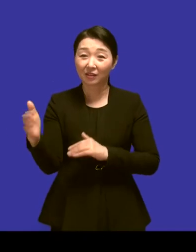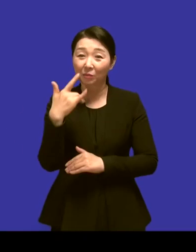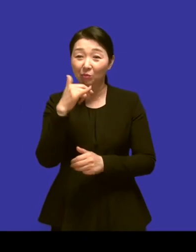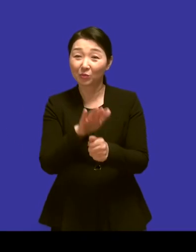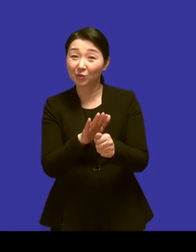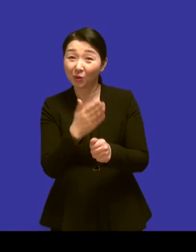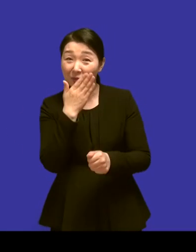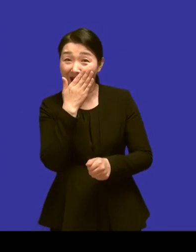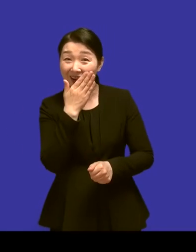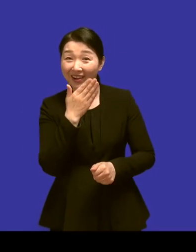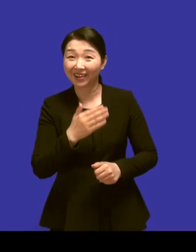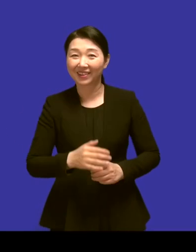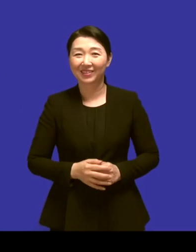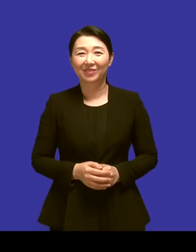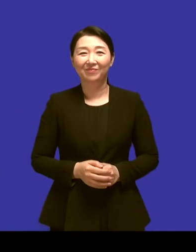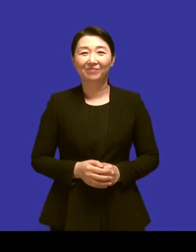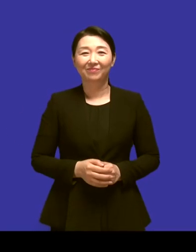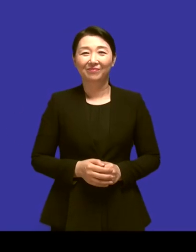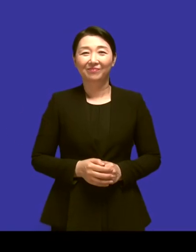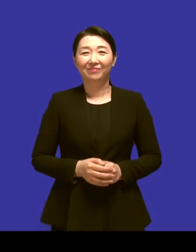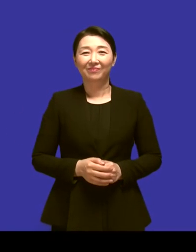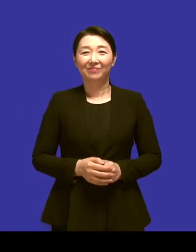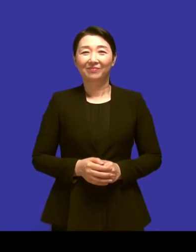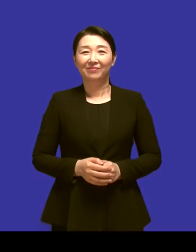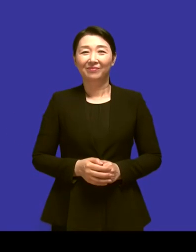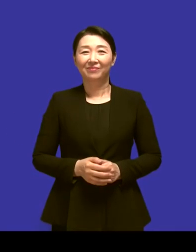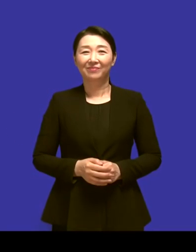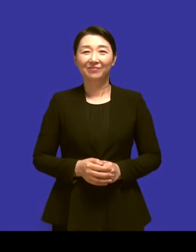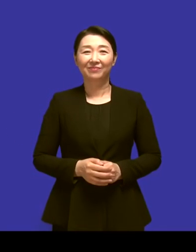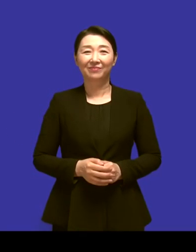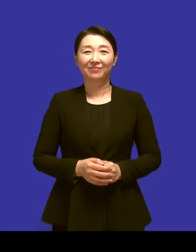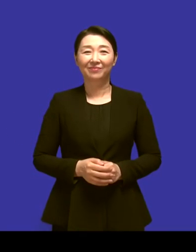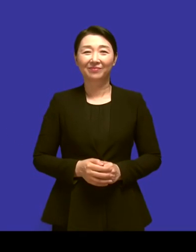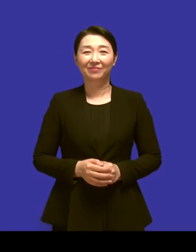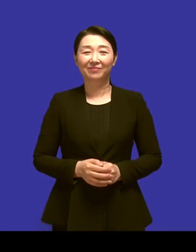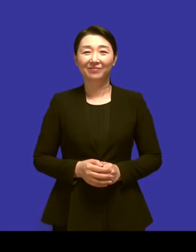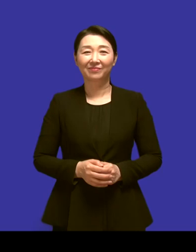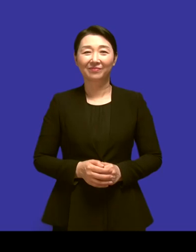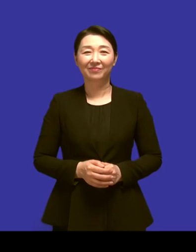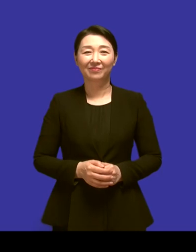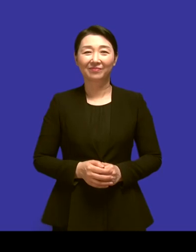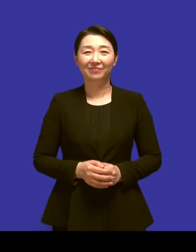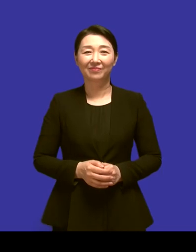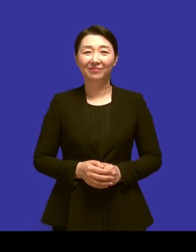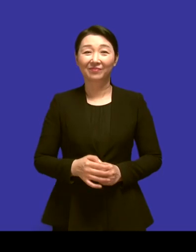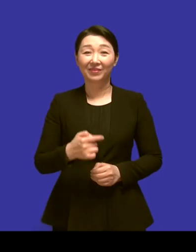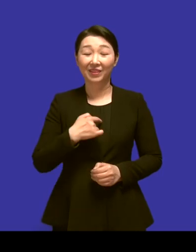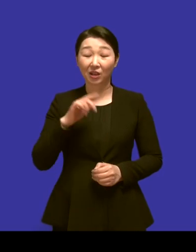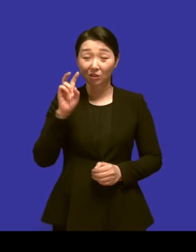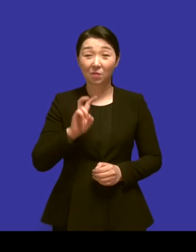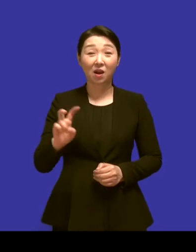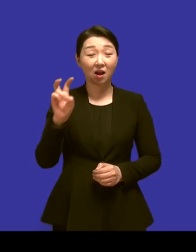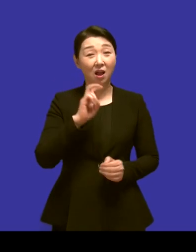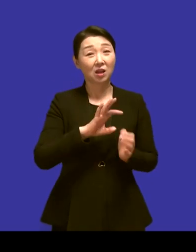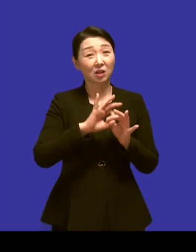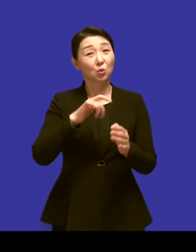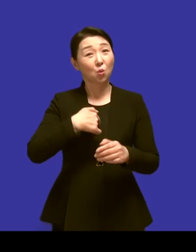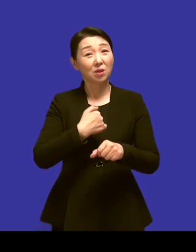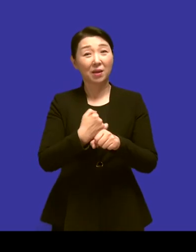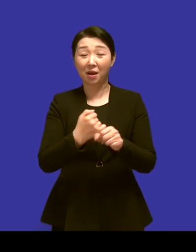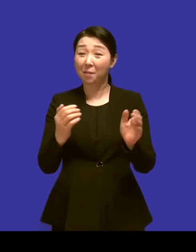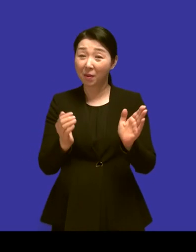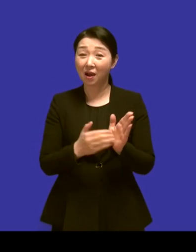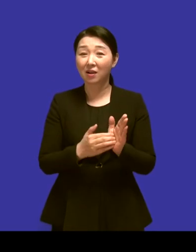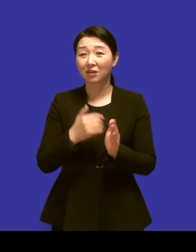지원이 어떻게 됐나요? 아 네. 이제 그 이제 제가 그래도 막 음악을 계속 혼자서 막